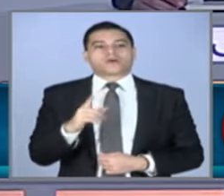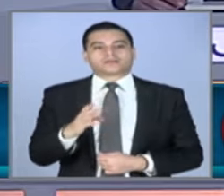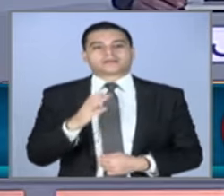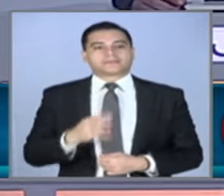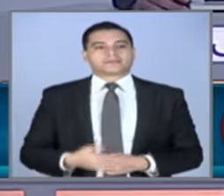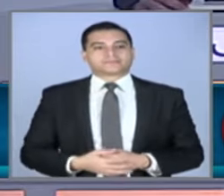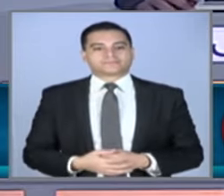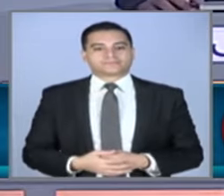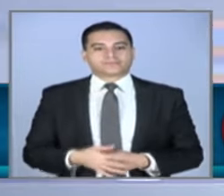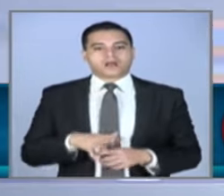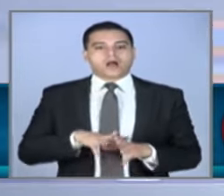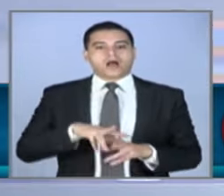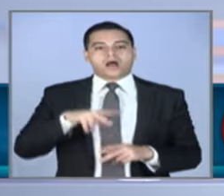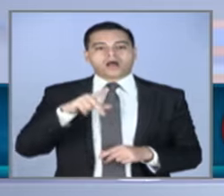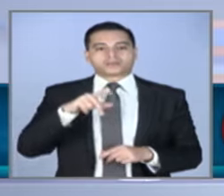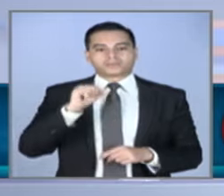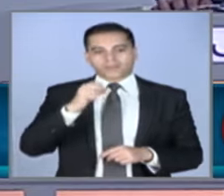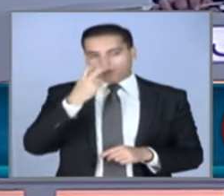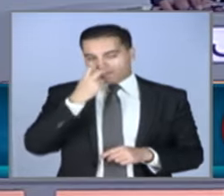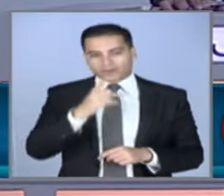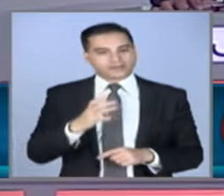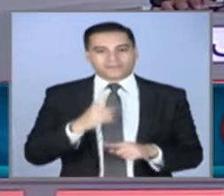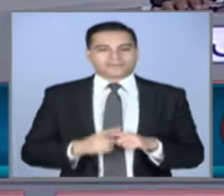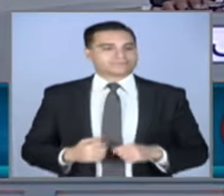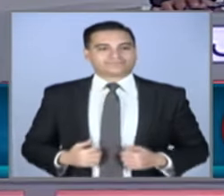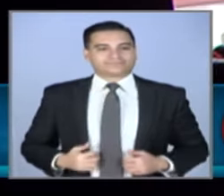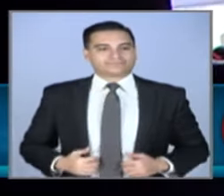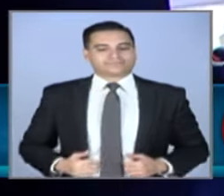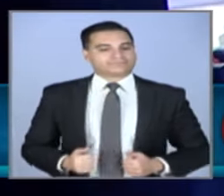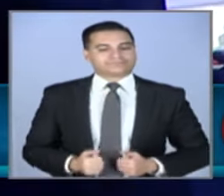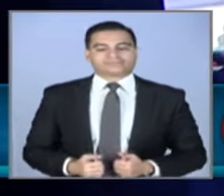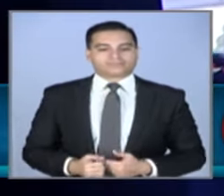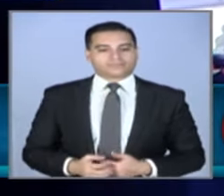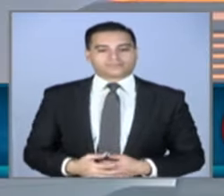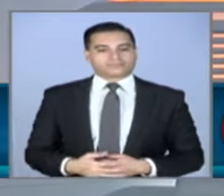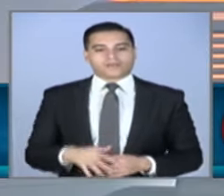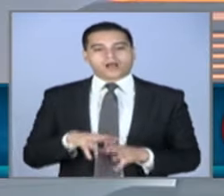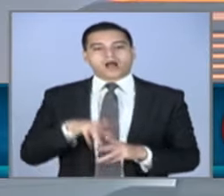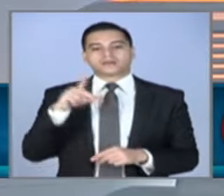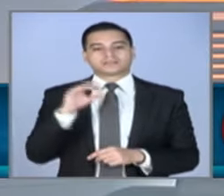إجابتك؟ قصر الأب. إجابة خاطئة. قصر إيه؟